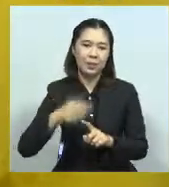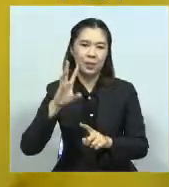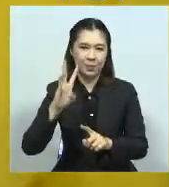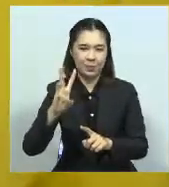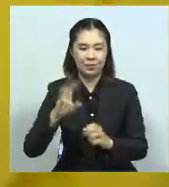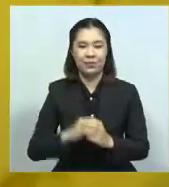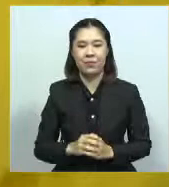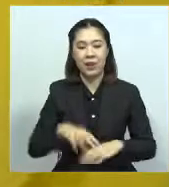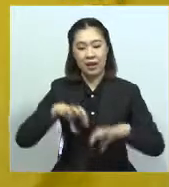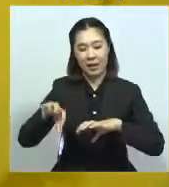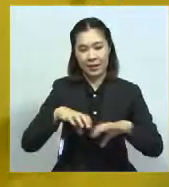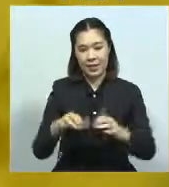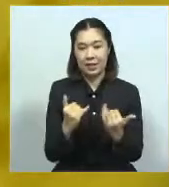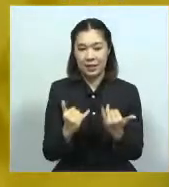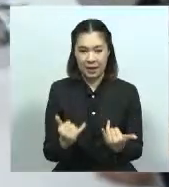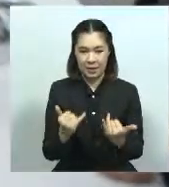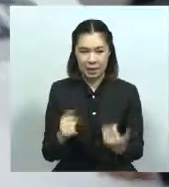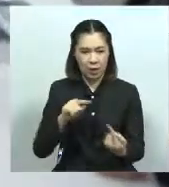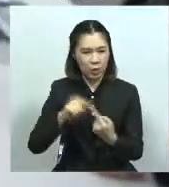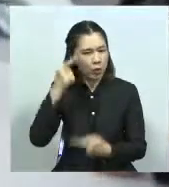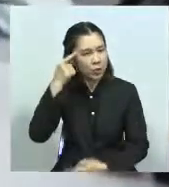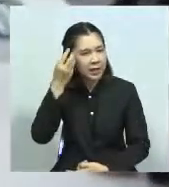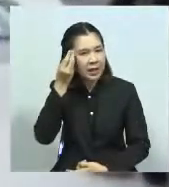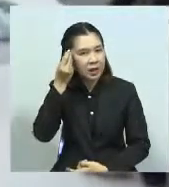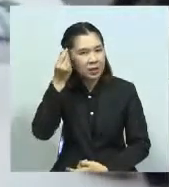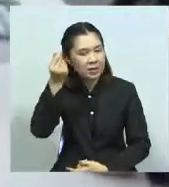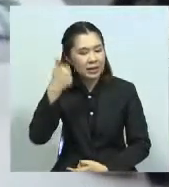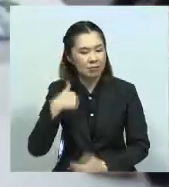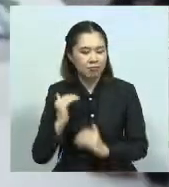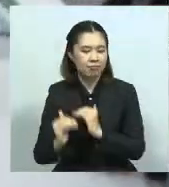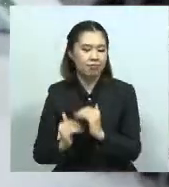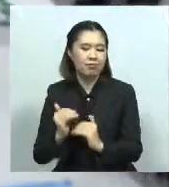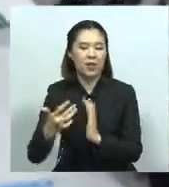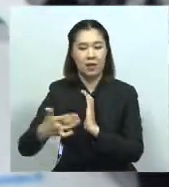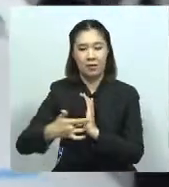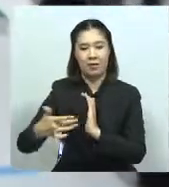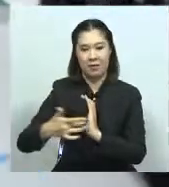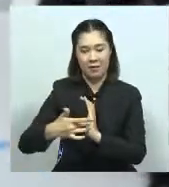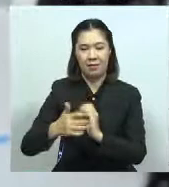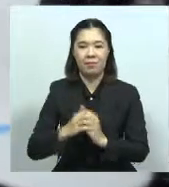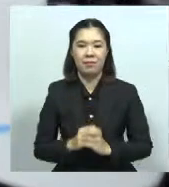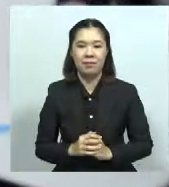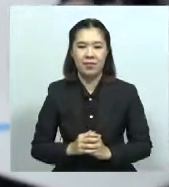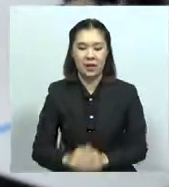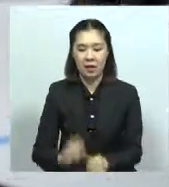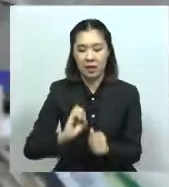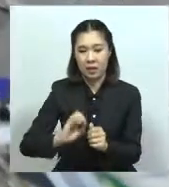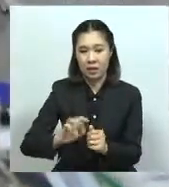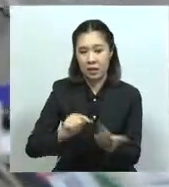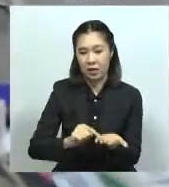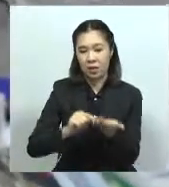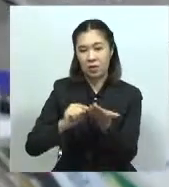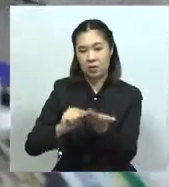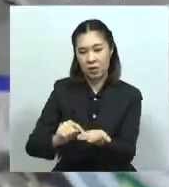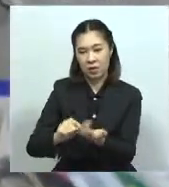นการจัดงานครั้งนี้นะคะจัดขึ้นภายใต้แนวคิดสร้างสรรค์พัฒนานวัตกรรมโดยเน้นการนำเสนอนวัตกรรม